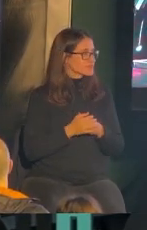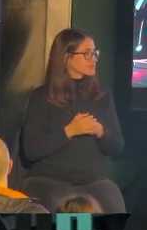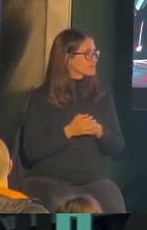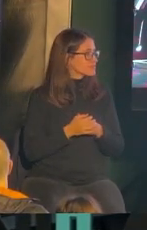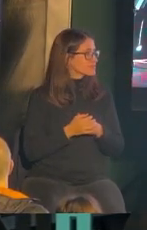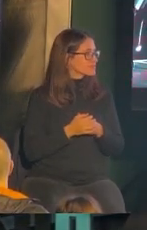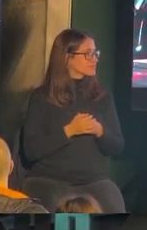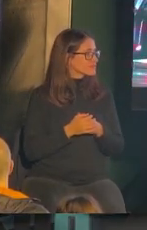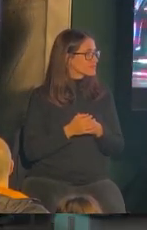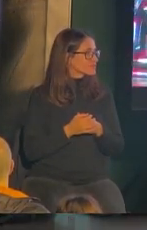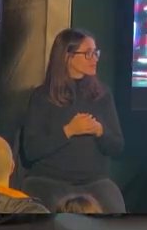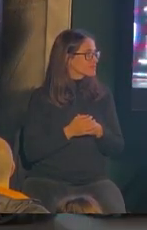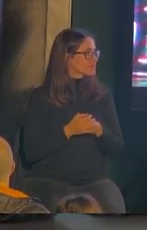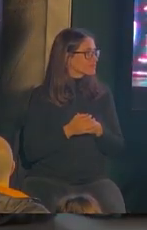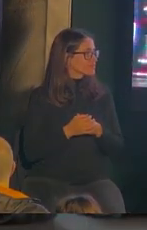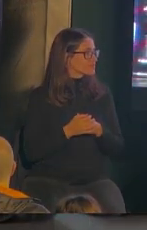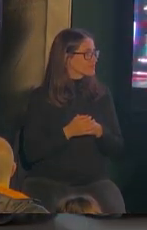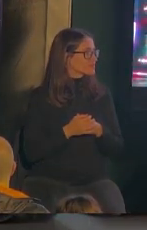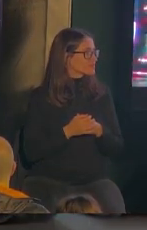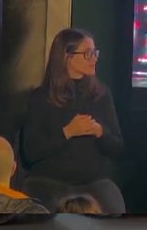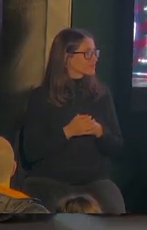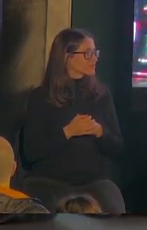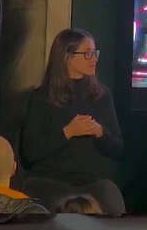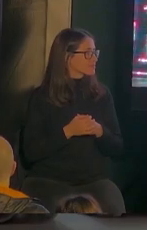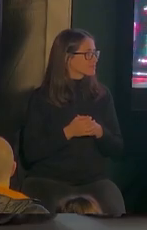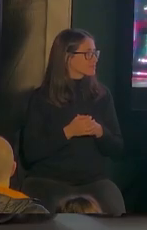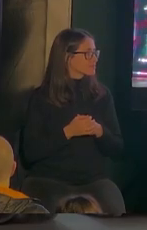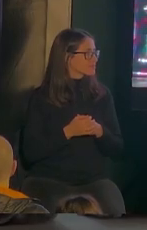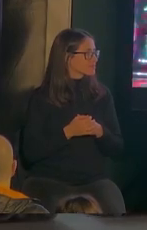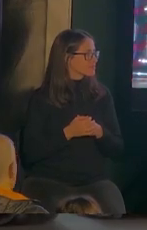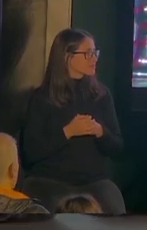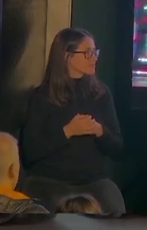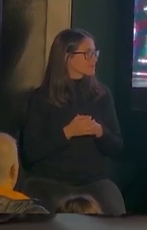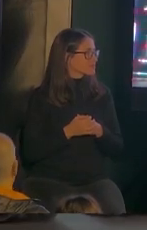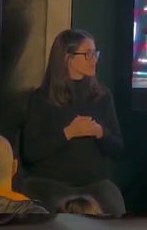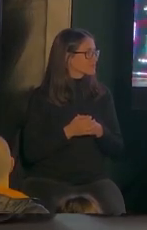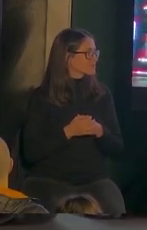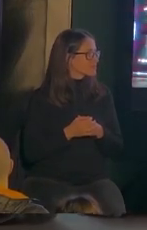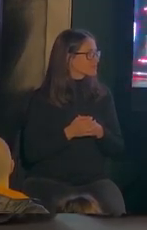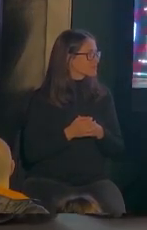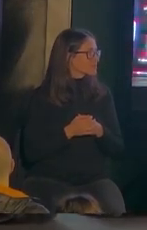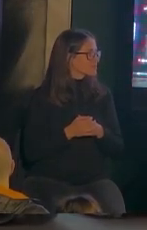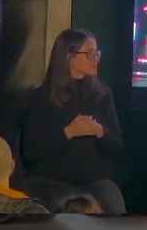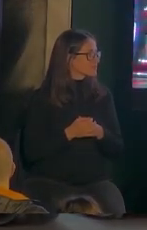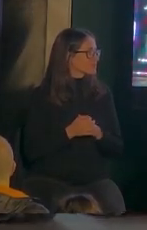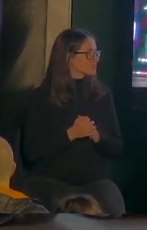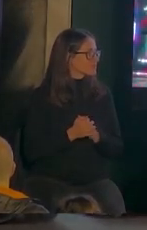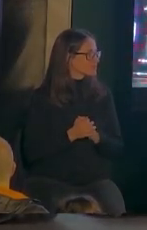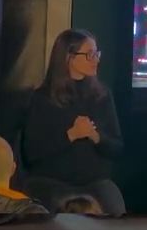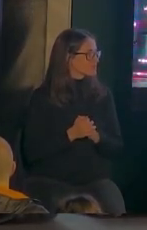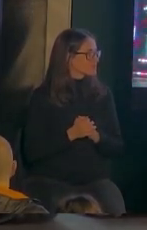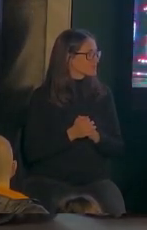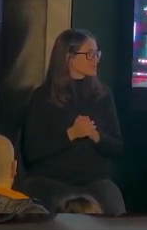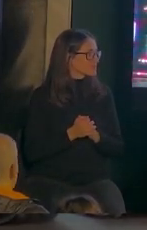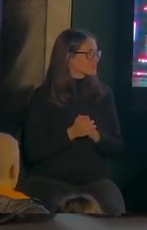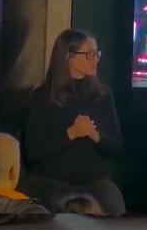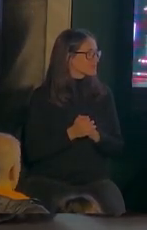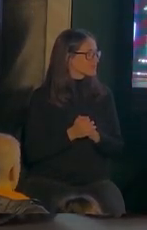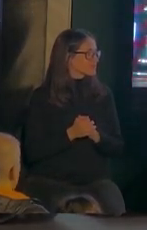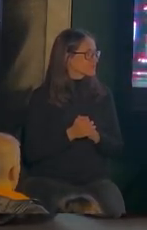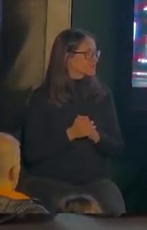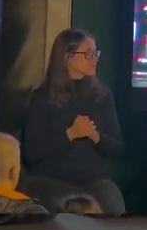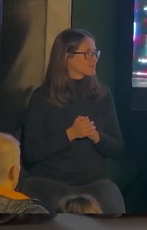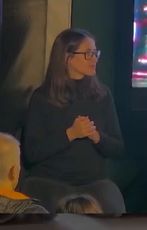allà. Sí, em pots fer un favor, netejar aquesta? Això no cal. Vale. Per fer la